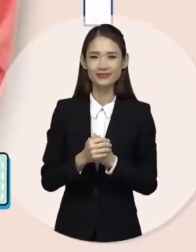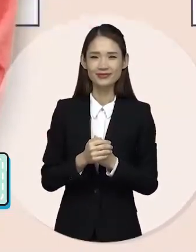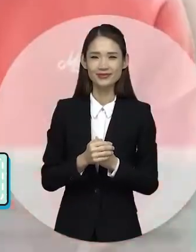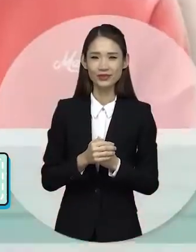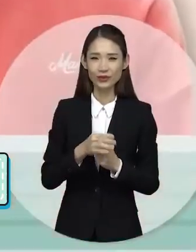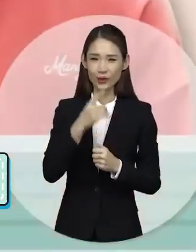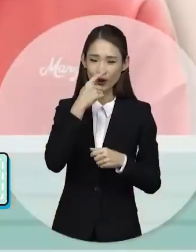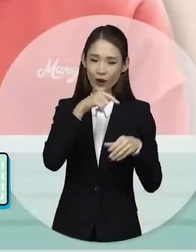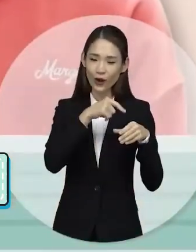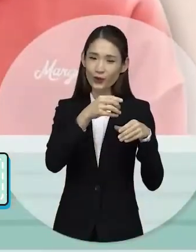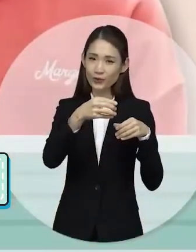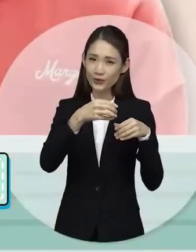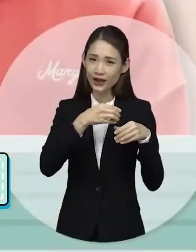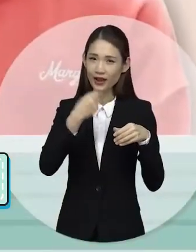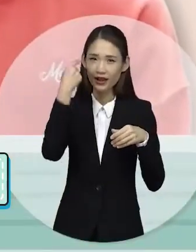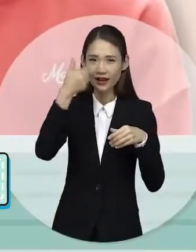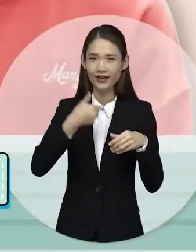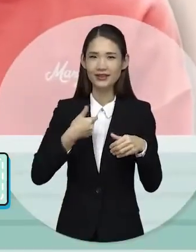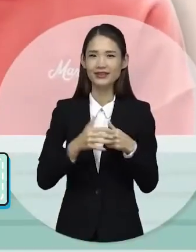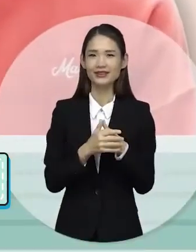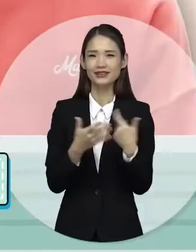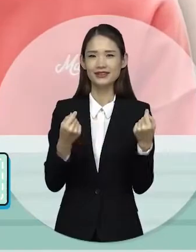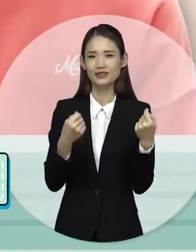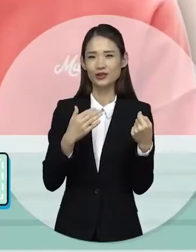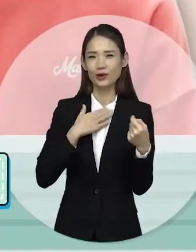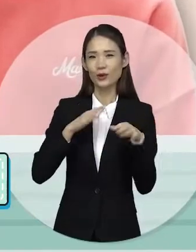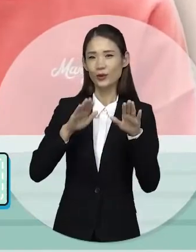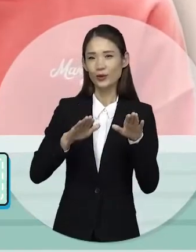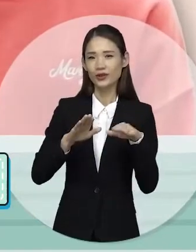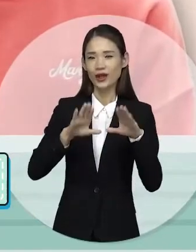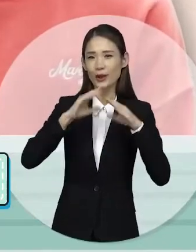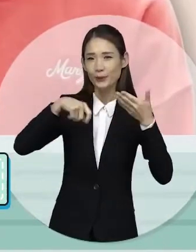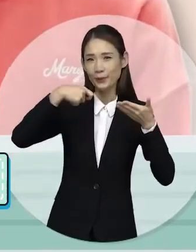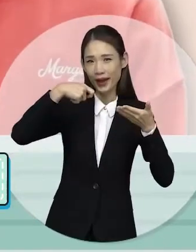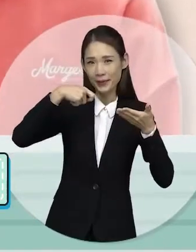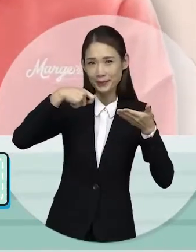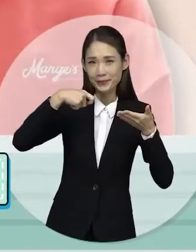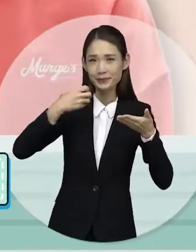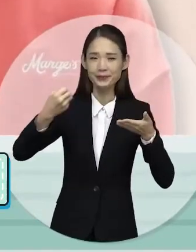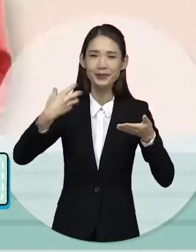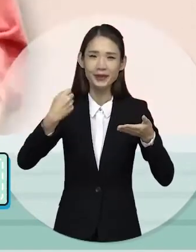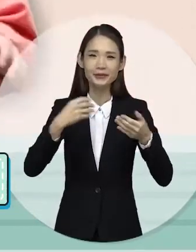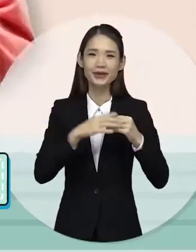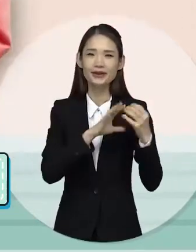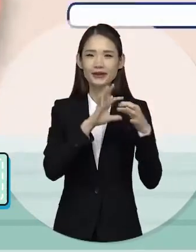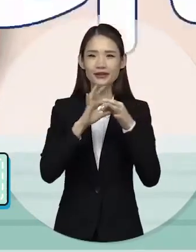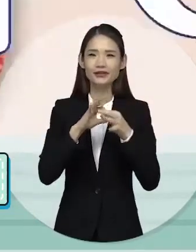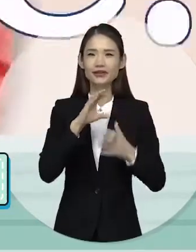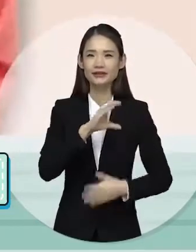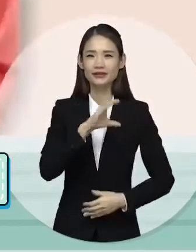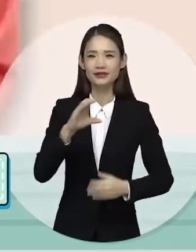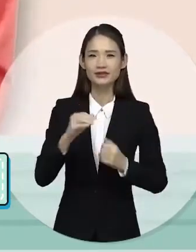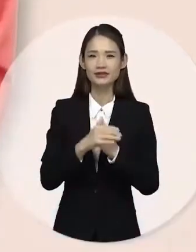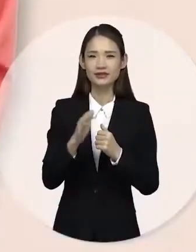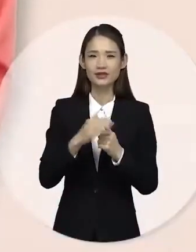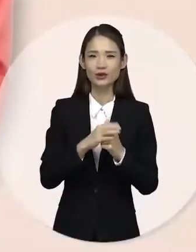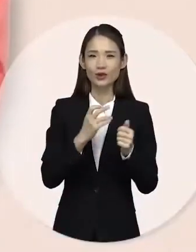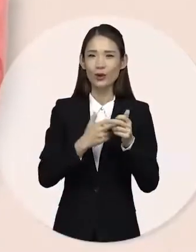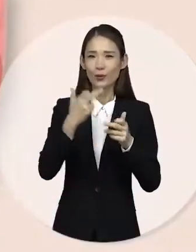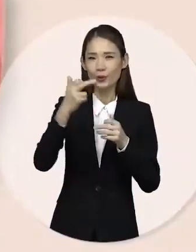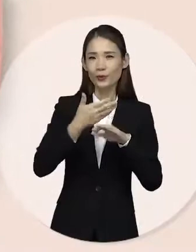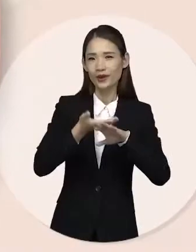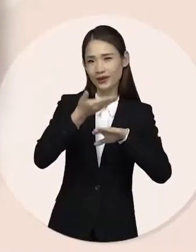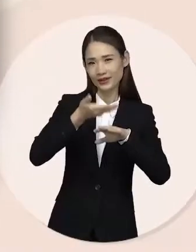뚜뚜르. 그래서 저희 오늘 커피 한잔 할래요? 하면서 저희 오늘 밥 한번 먹을래요? 이렇게 이어지는 그러다 CC